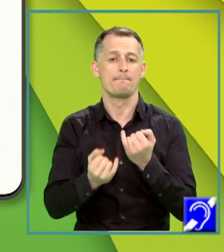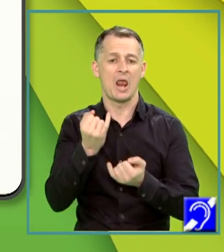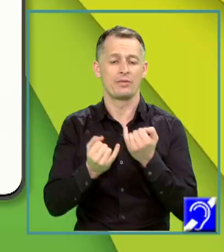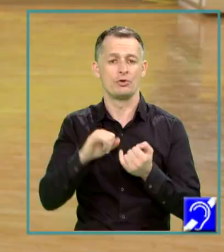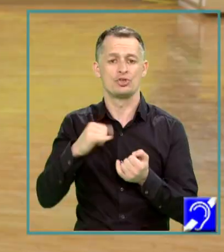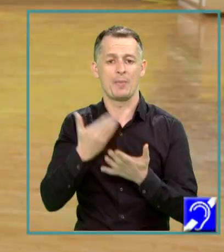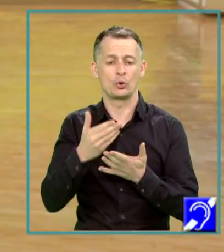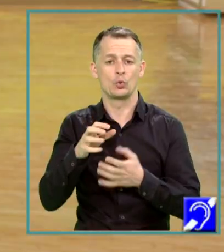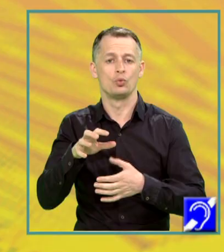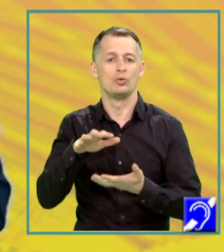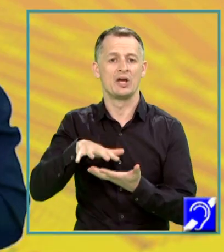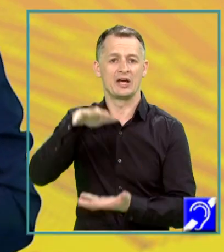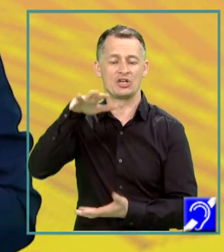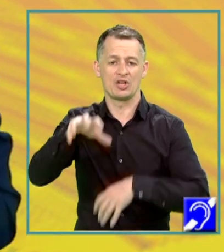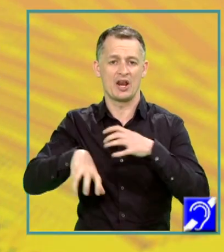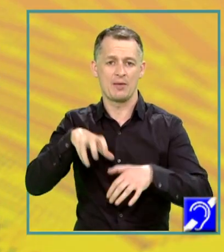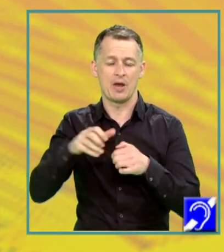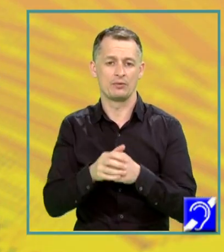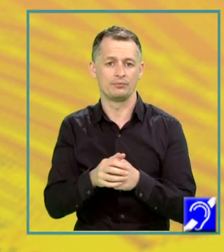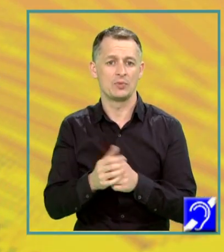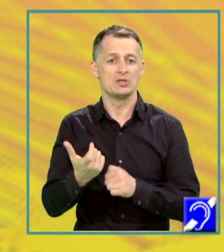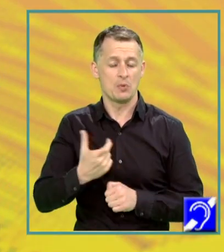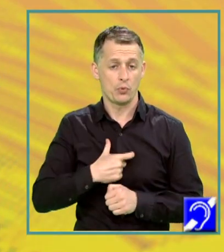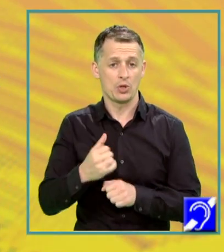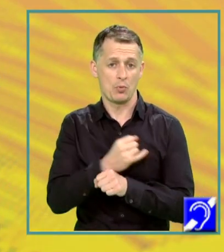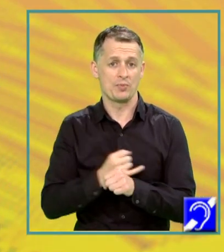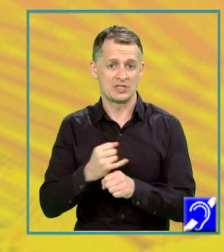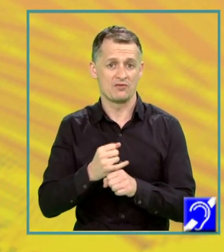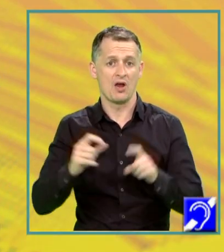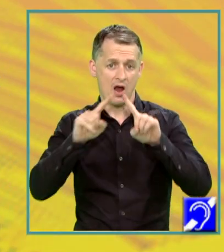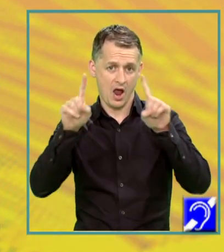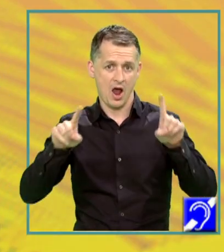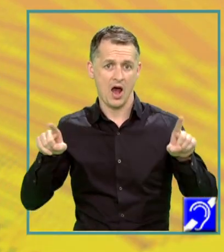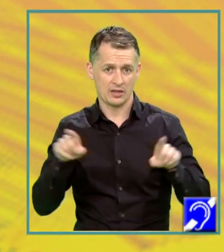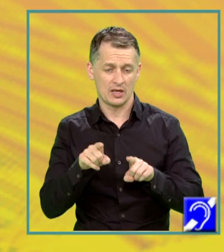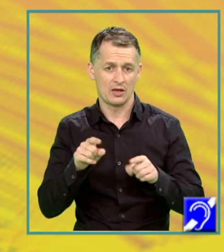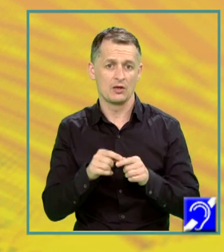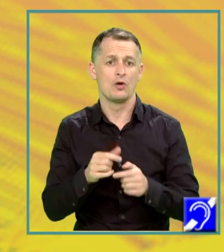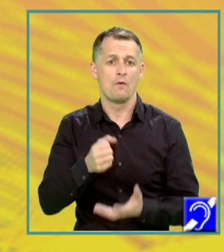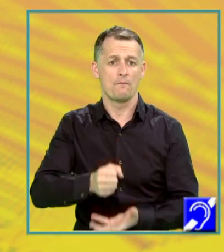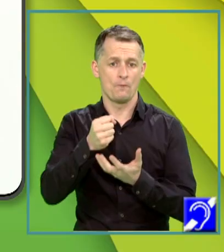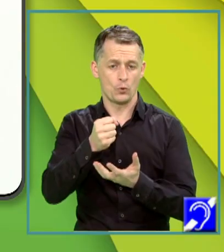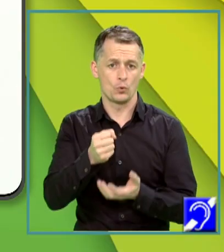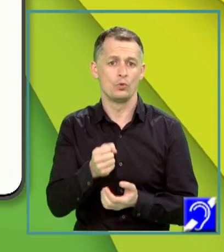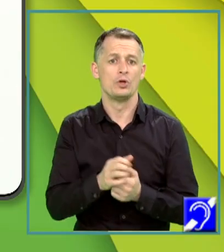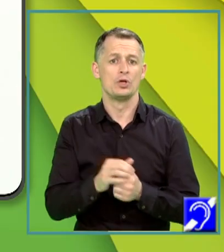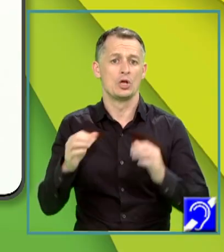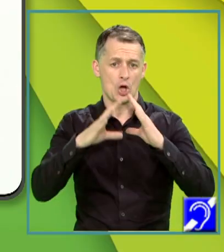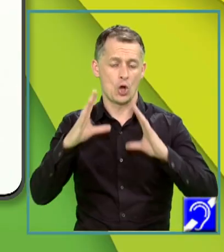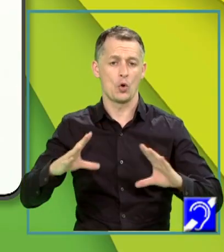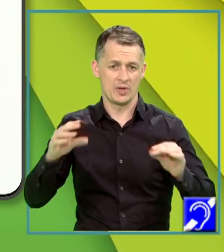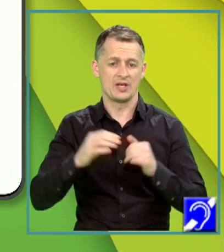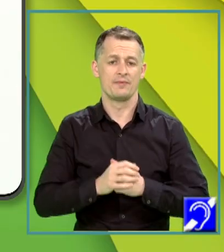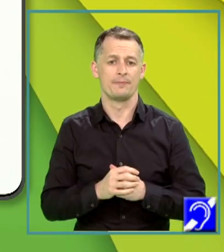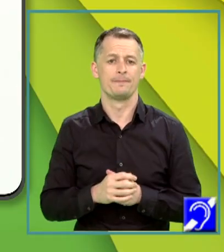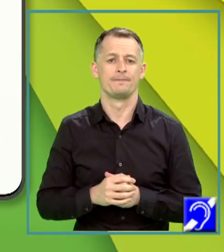animalelor în imagine se poate observa harta fondului funciar la nivelul României putem observa că